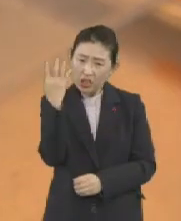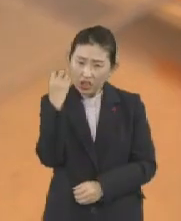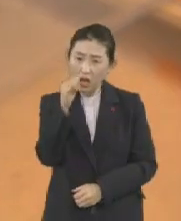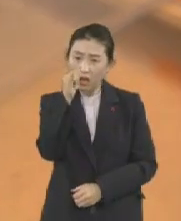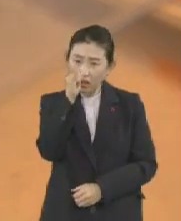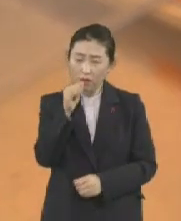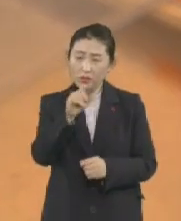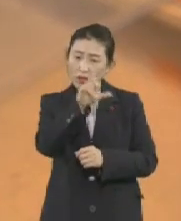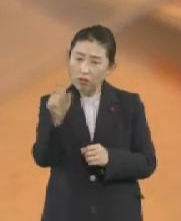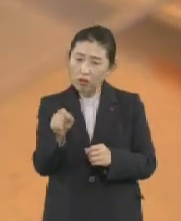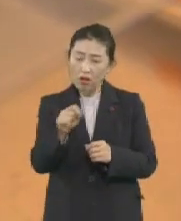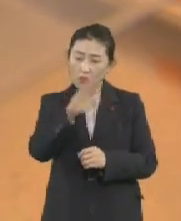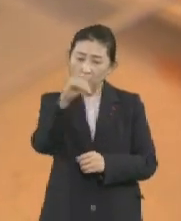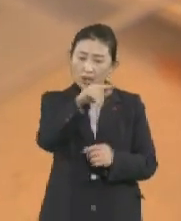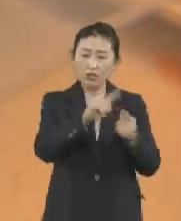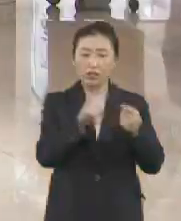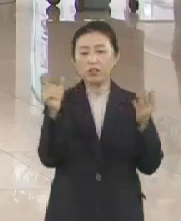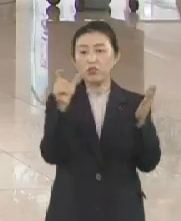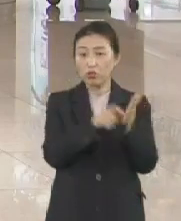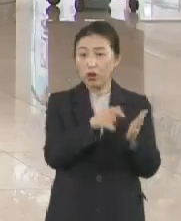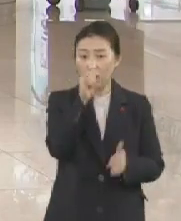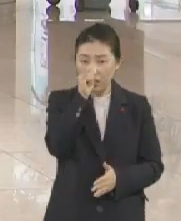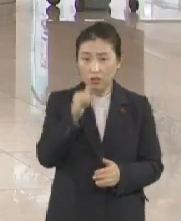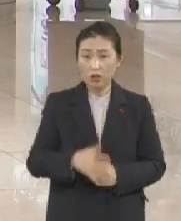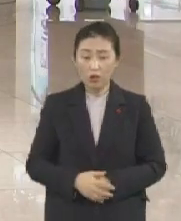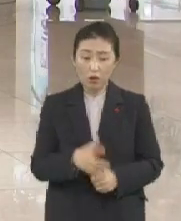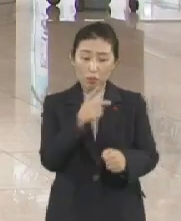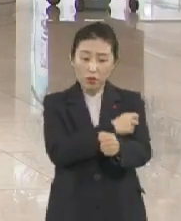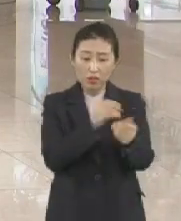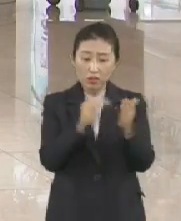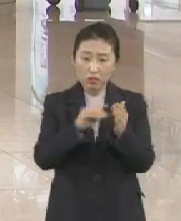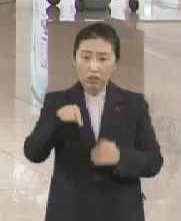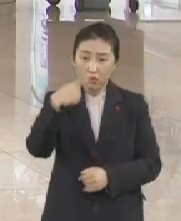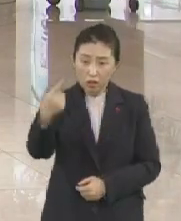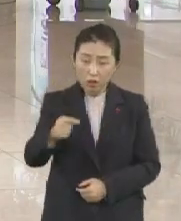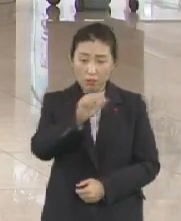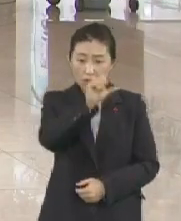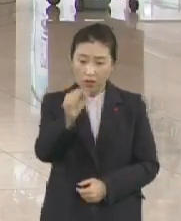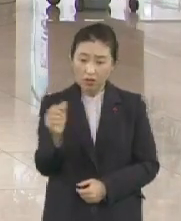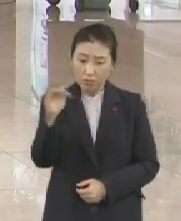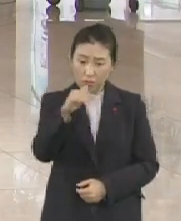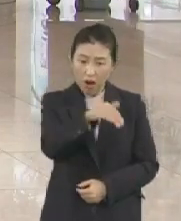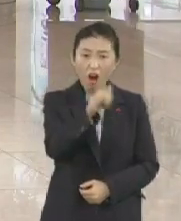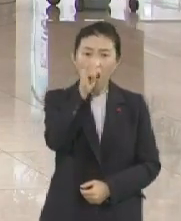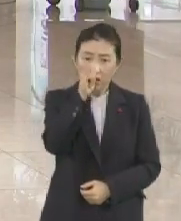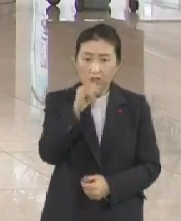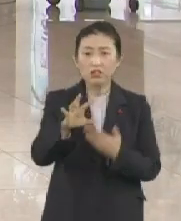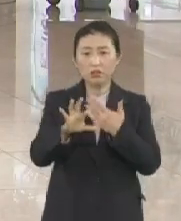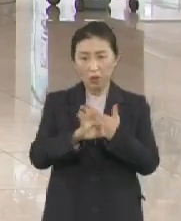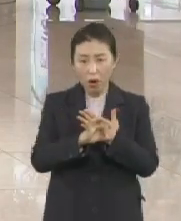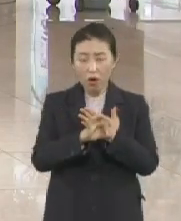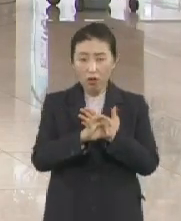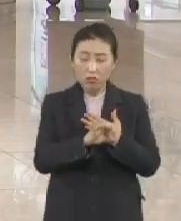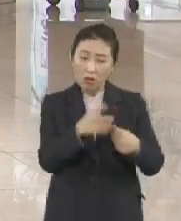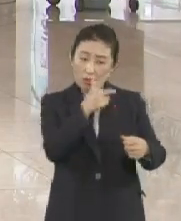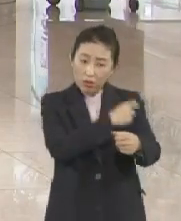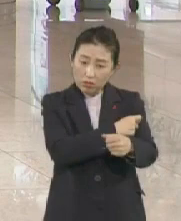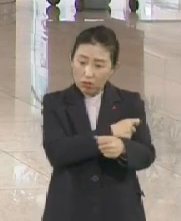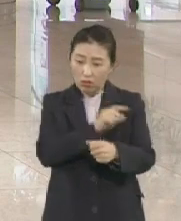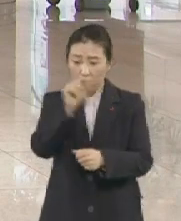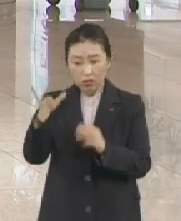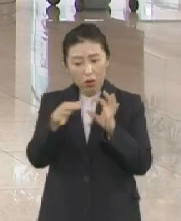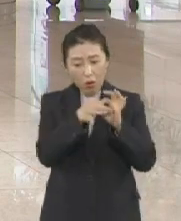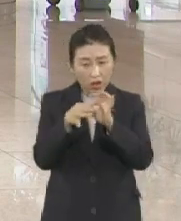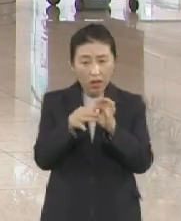월경장애를 추가했습니다. 때문에 백신 접종 후 생리주기 변화를 경험했다면 백신과 생리의 인과성을